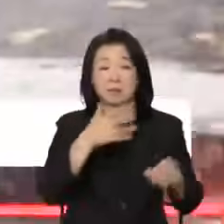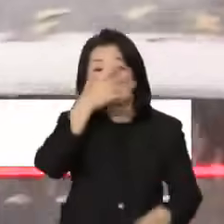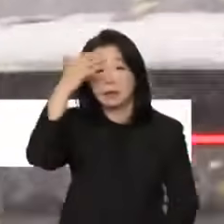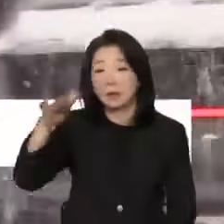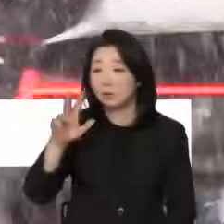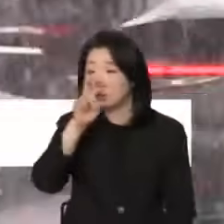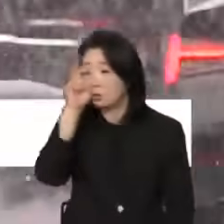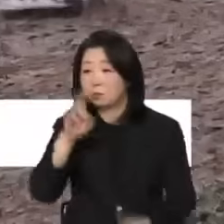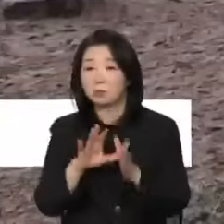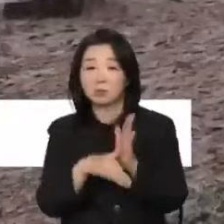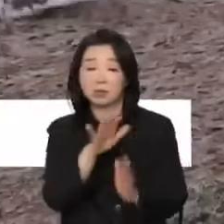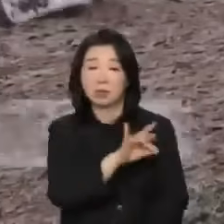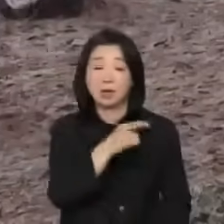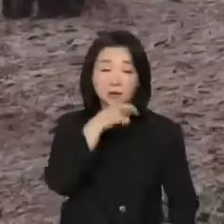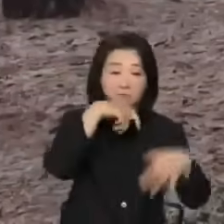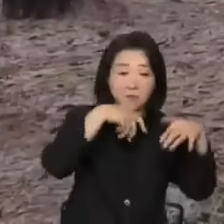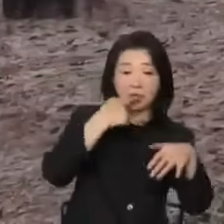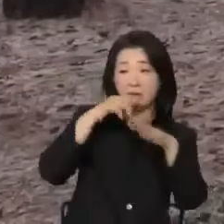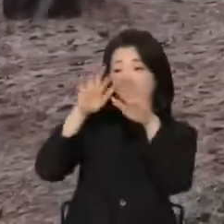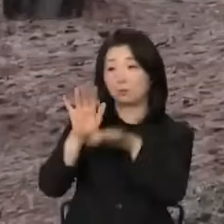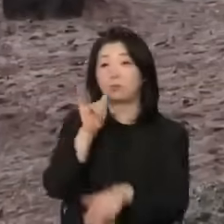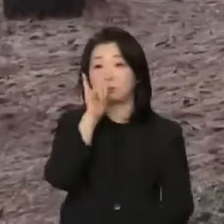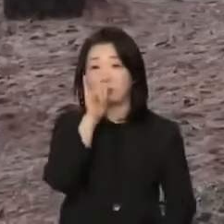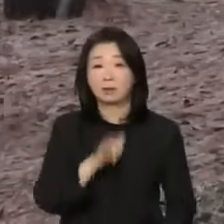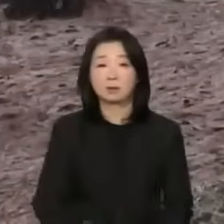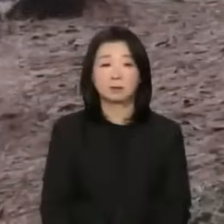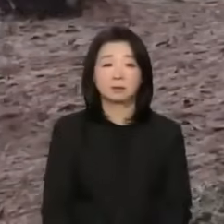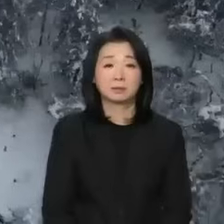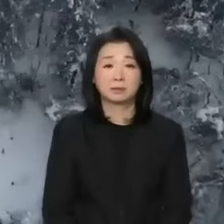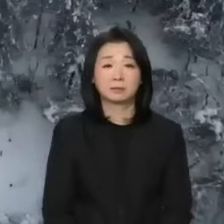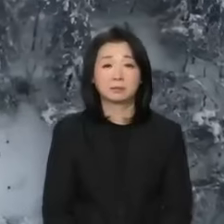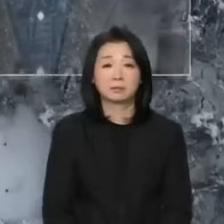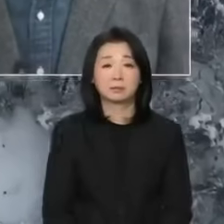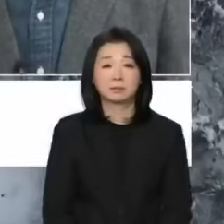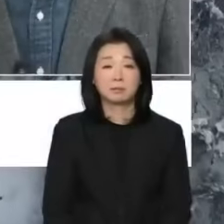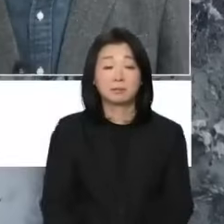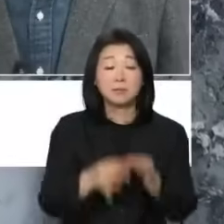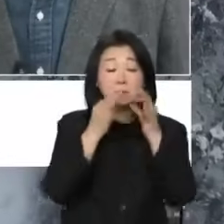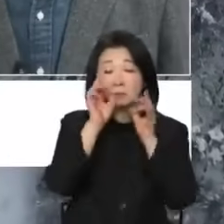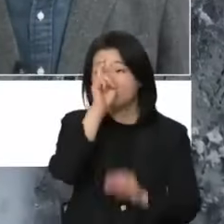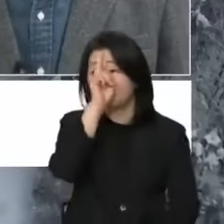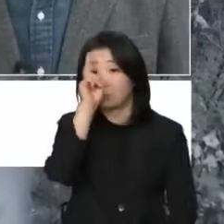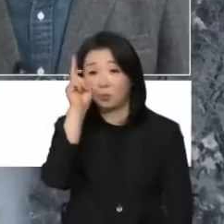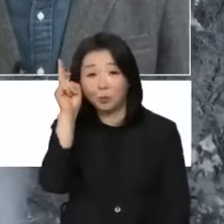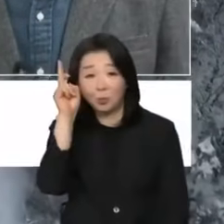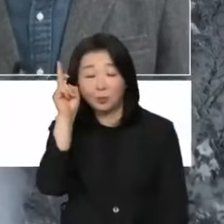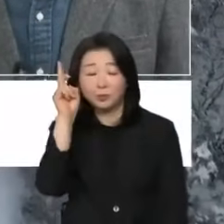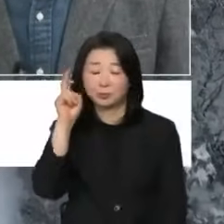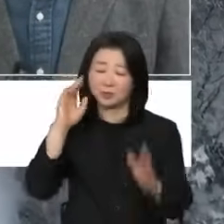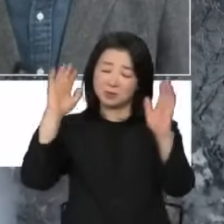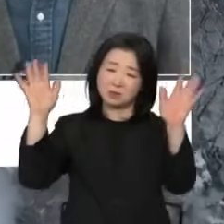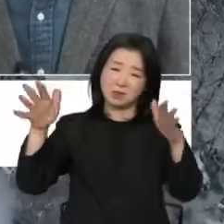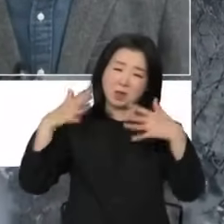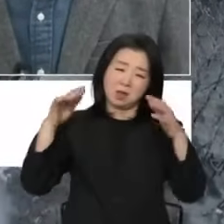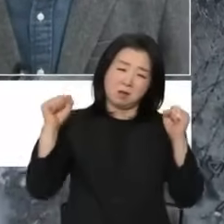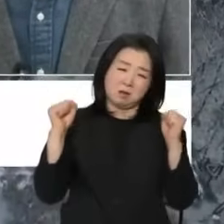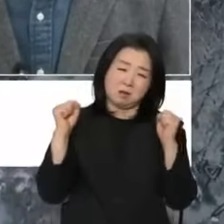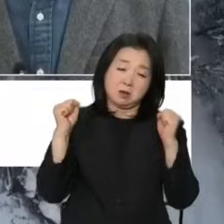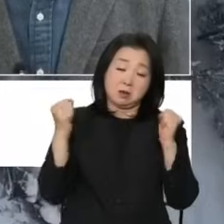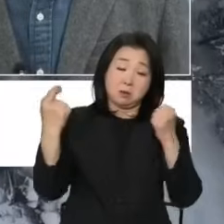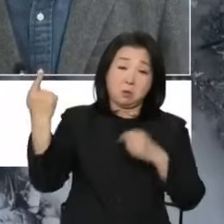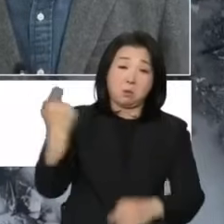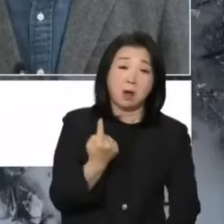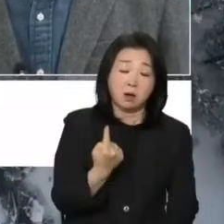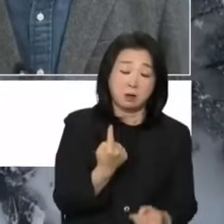오후 들어 가끔 비나 눈이 내린다고 예보했습니다. 금요일 오후 기압골이 다시 한번 통과하면서